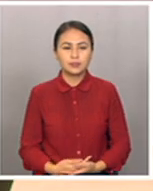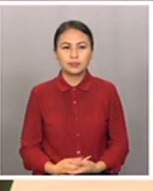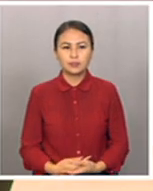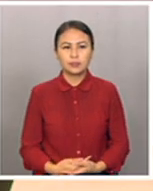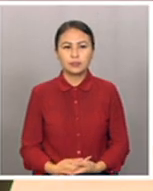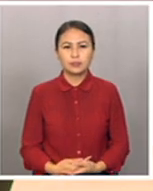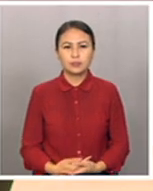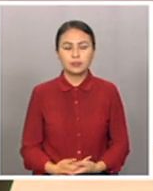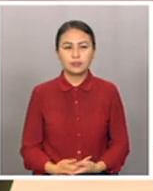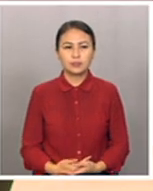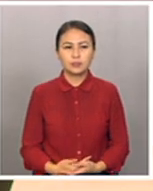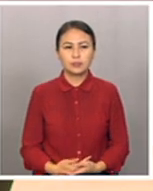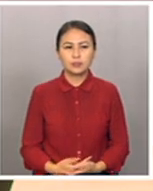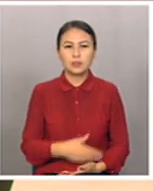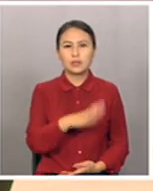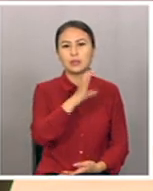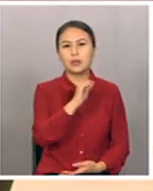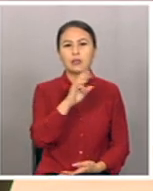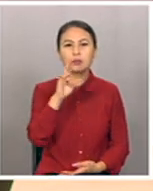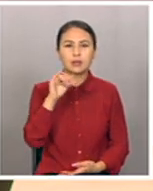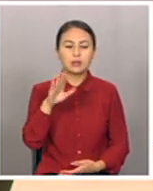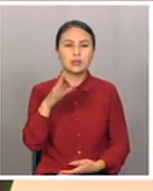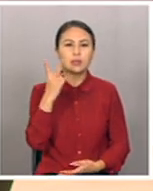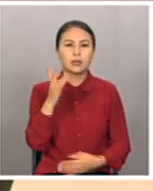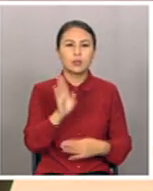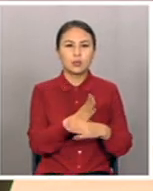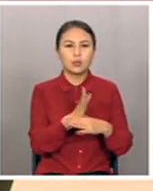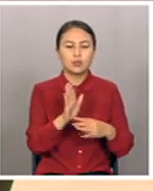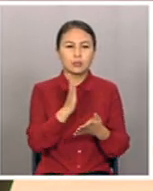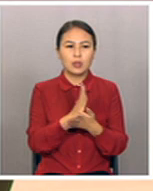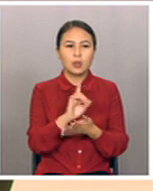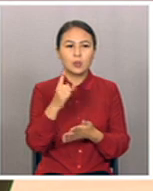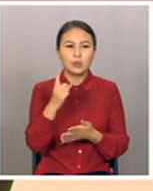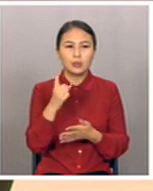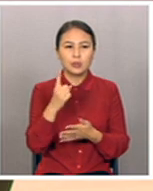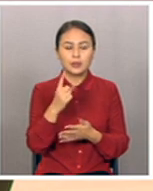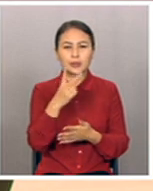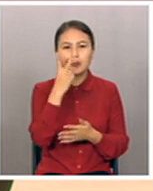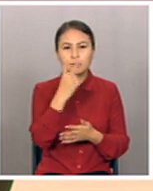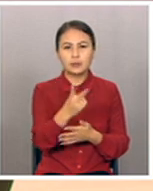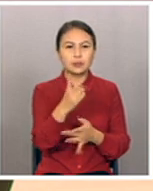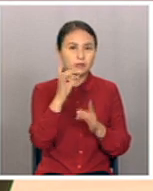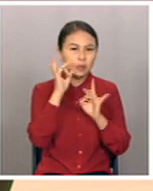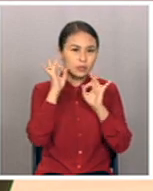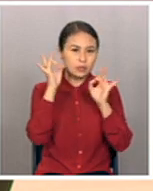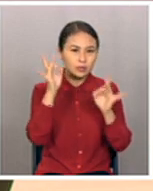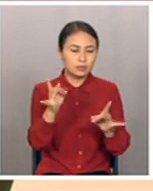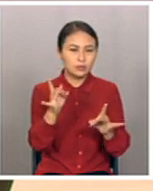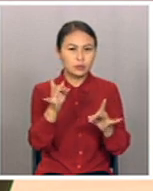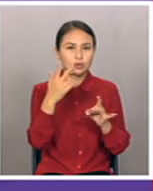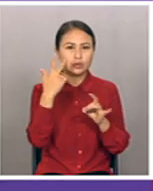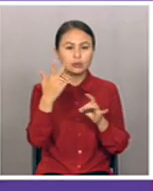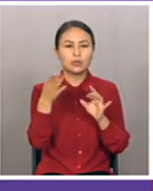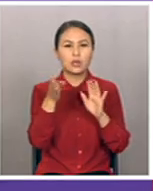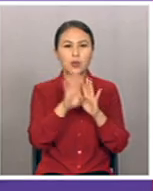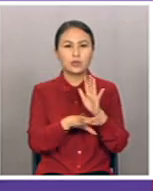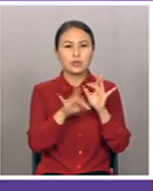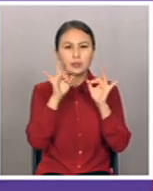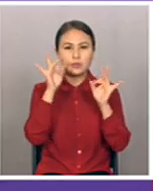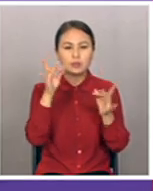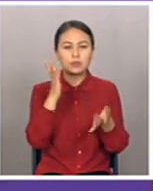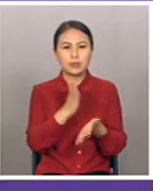Ия, балалар, санат сөзінде екі буын бар. Өйткені екі дауысты дыбыс, үш дауыссыз дыбыс бар